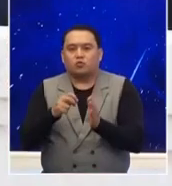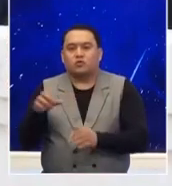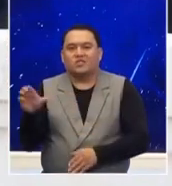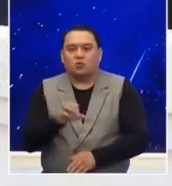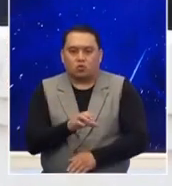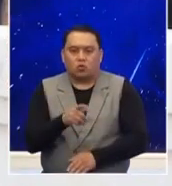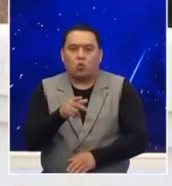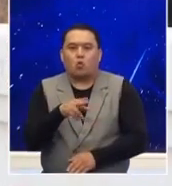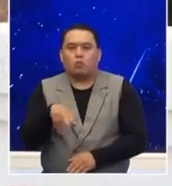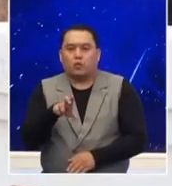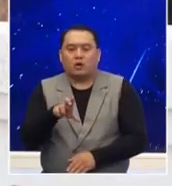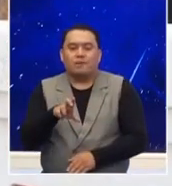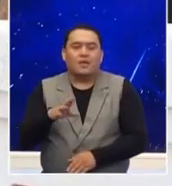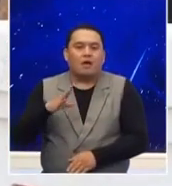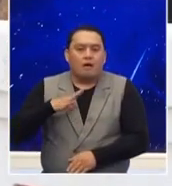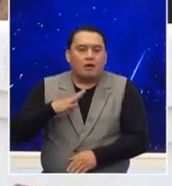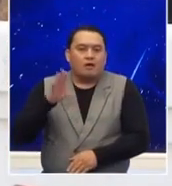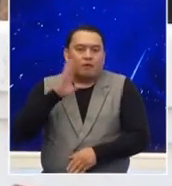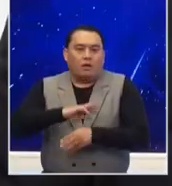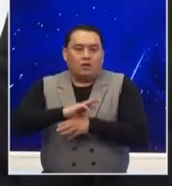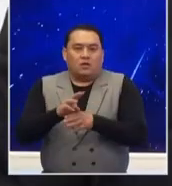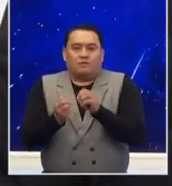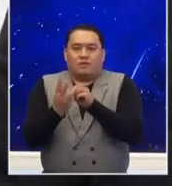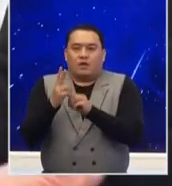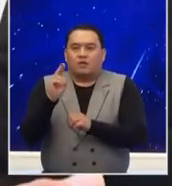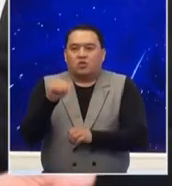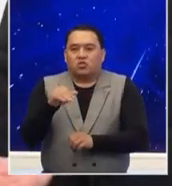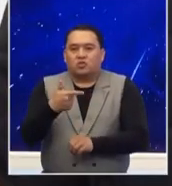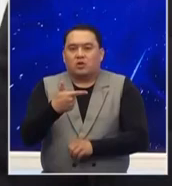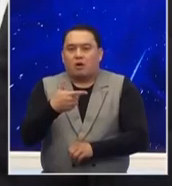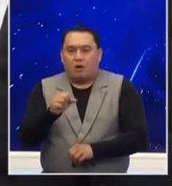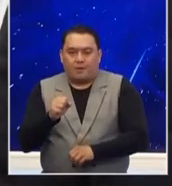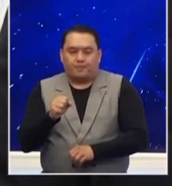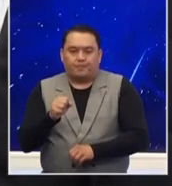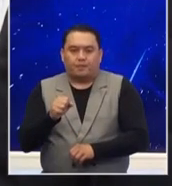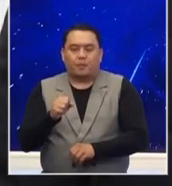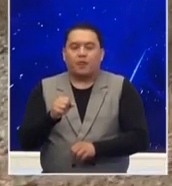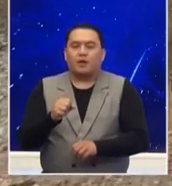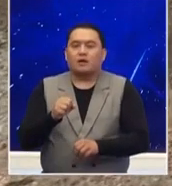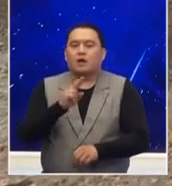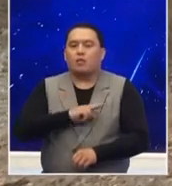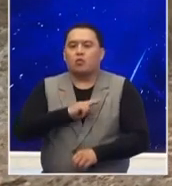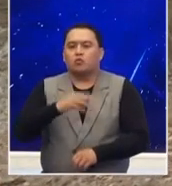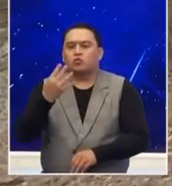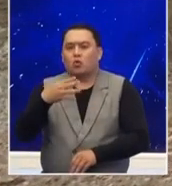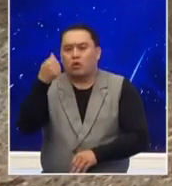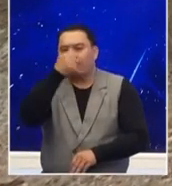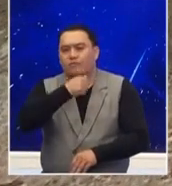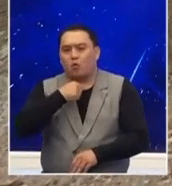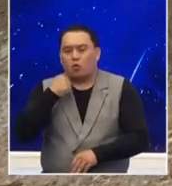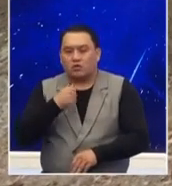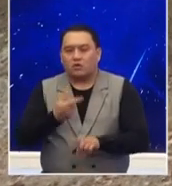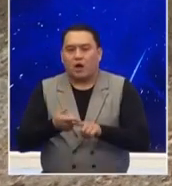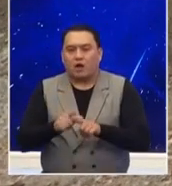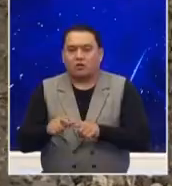секунду. За этот год она обеспечила поливной водой 12 500 гектаров посевных полей. Она работает с 1940 года и за это